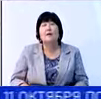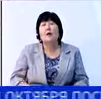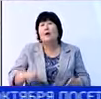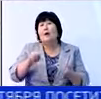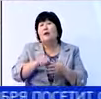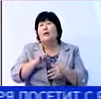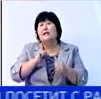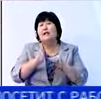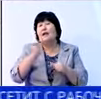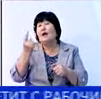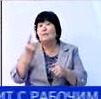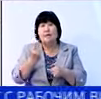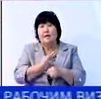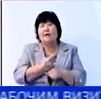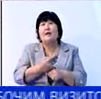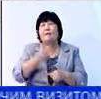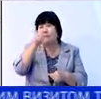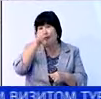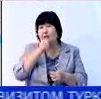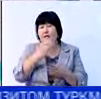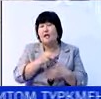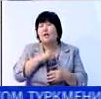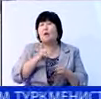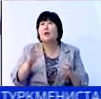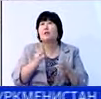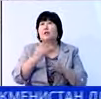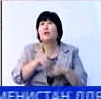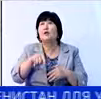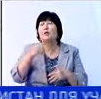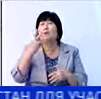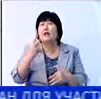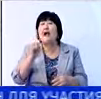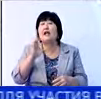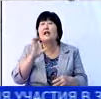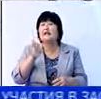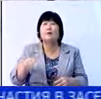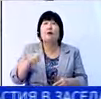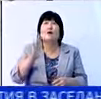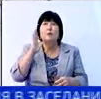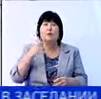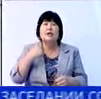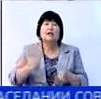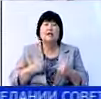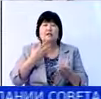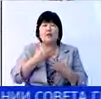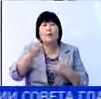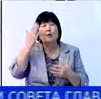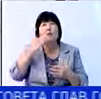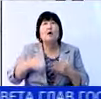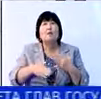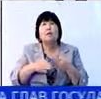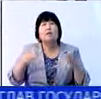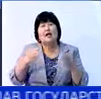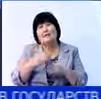Участвую в соревнованиях впервые. Я месяц как стал работать в пожарной части номер 3 в Аральском районе. Надеюсь, смогу показать свои способности и помочь